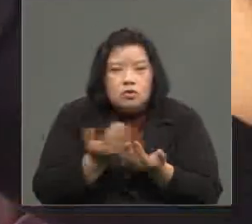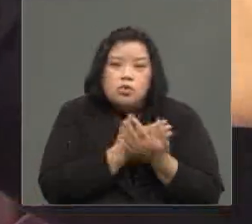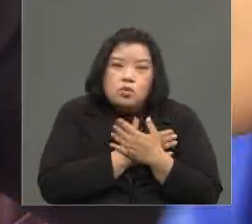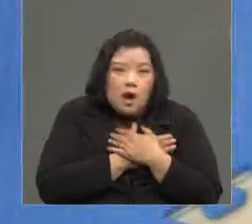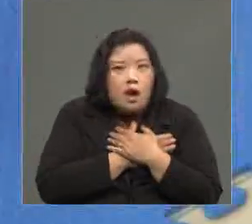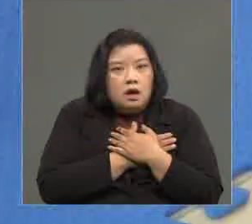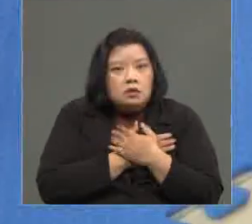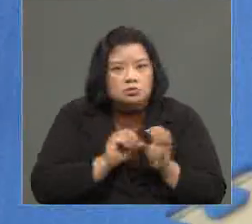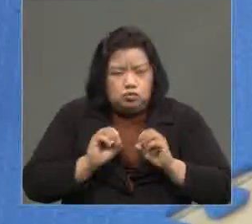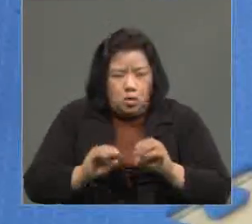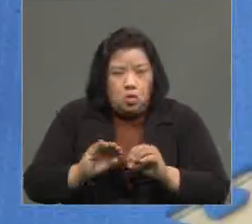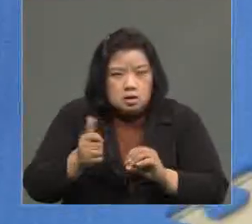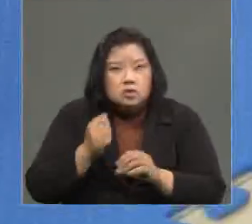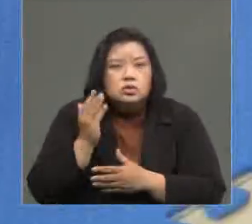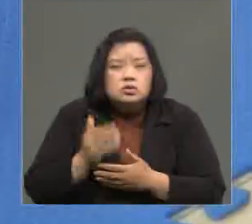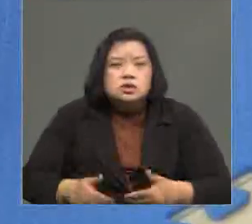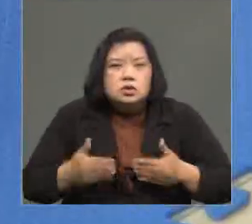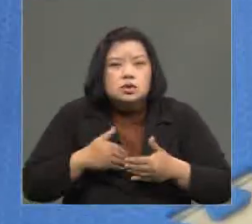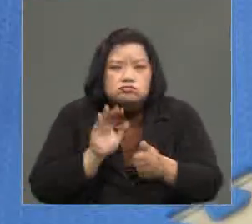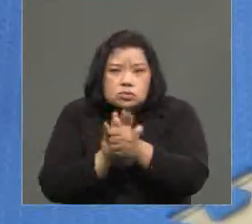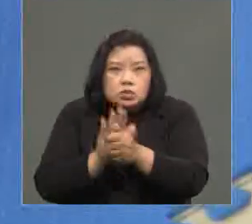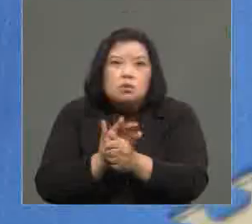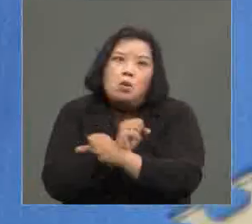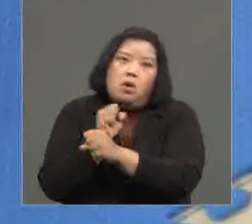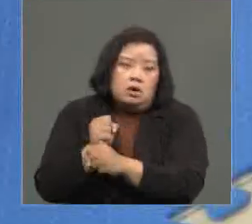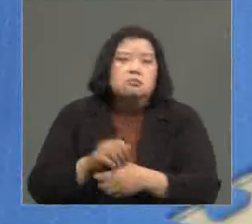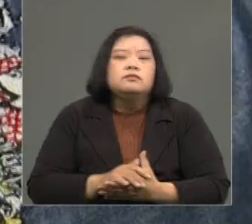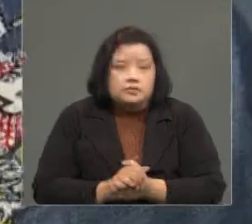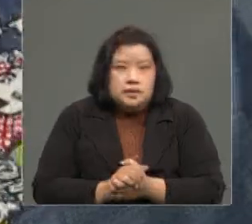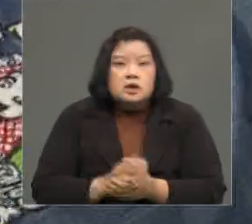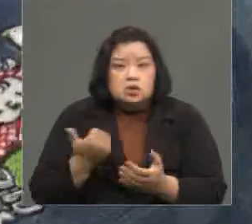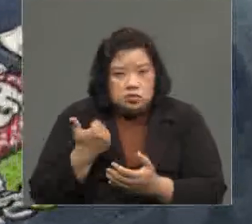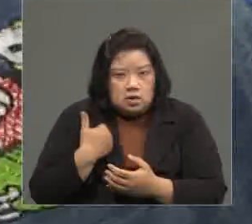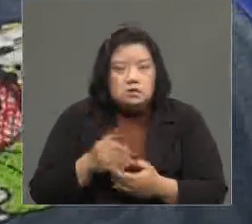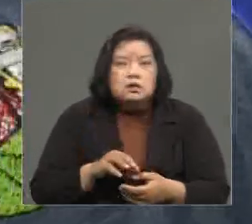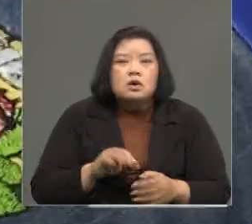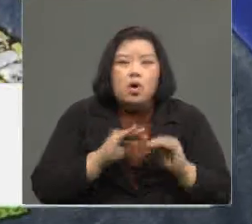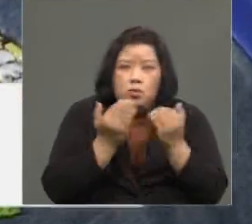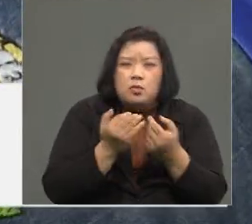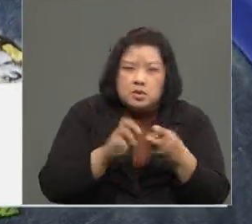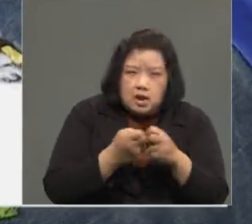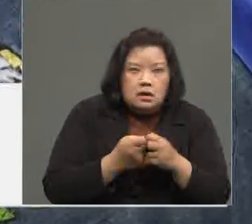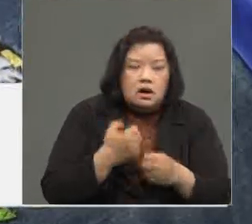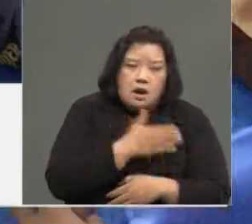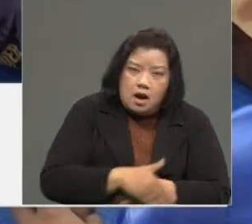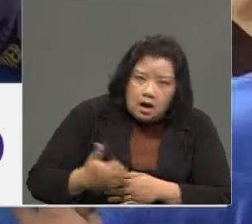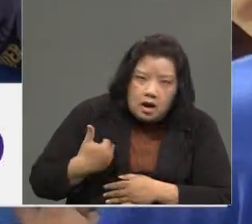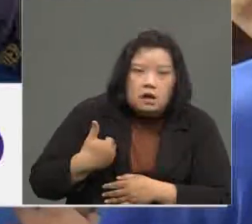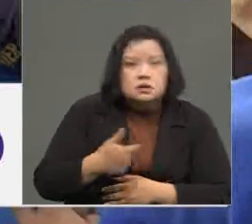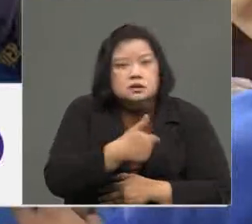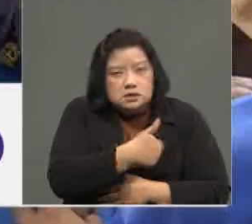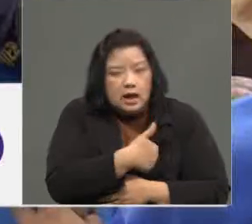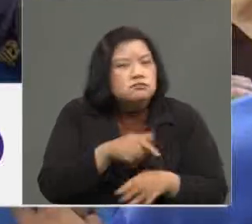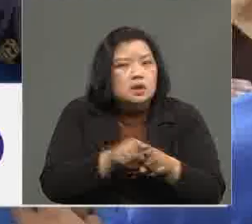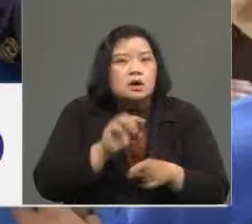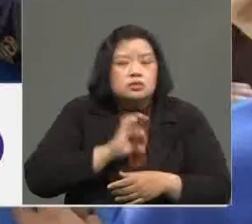แข็งและรู้สึกปลอดภัยปัจจุบันความรุนแรงในครอบครัวมีทั้งทางกายและก็ทางใจครับซึ่งสังคมมีส่วนสำคัญในการลด